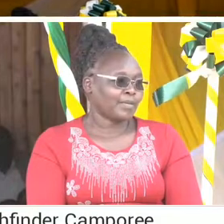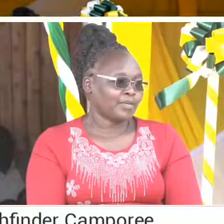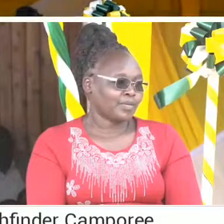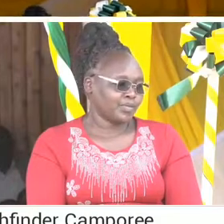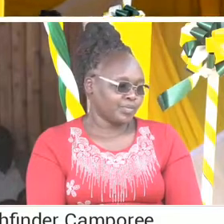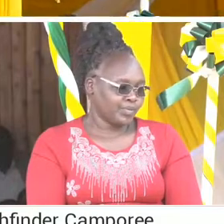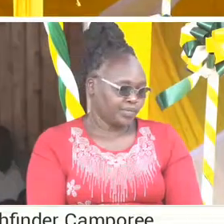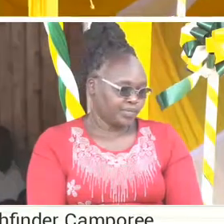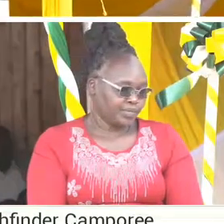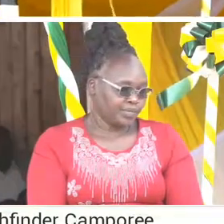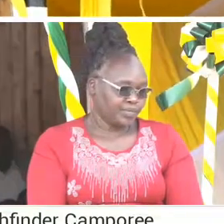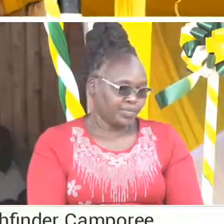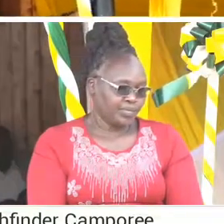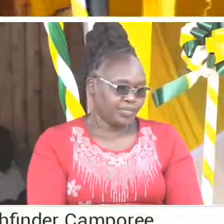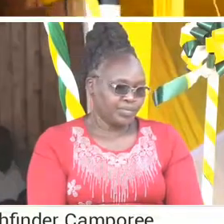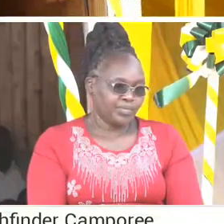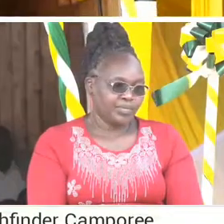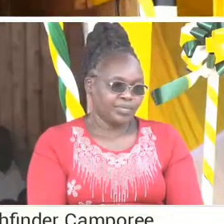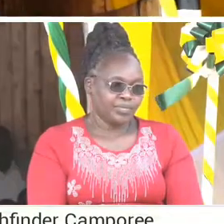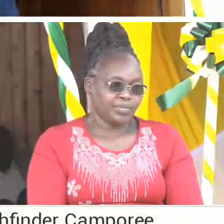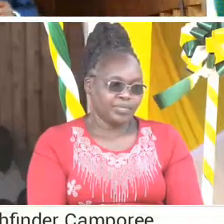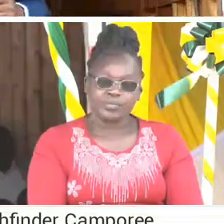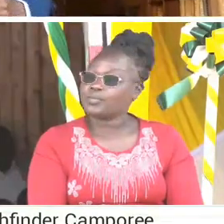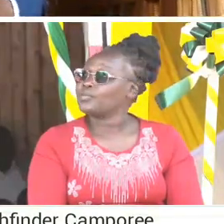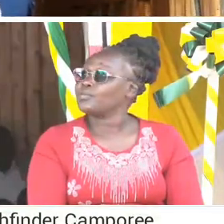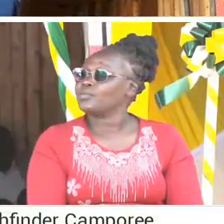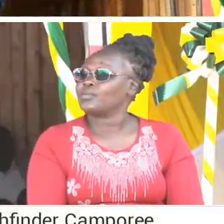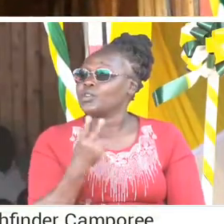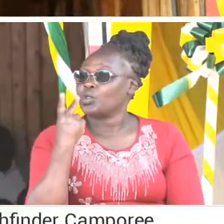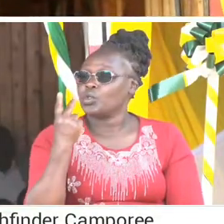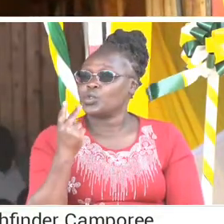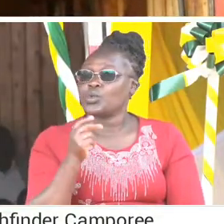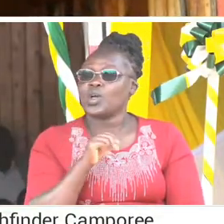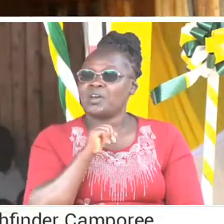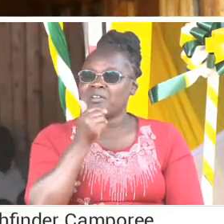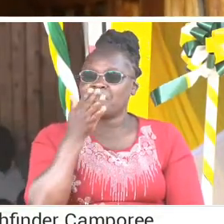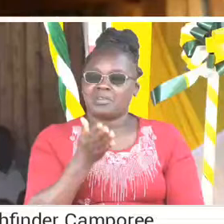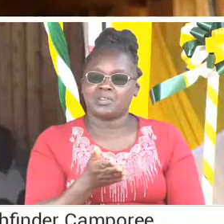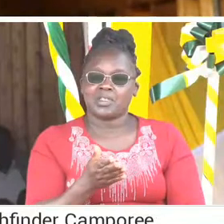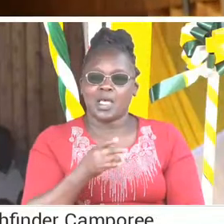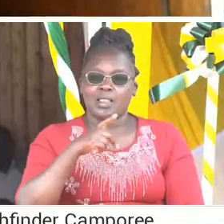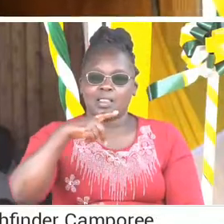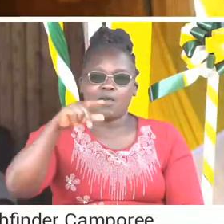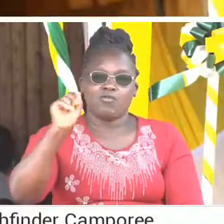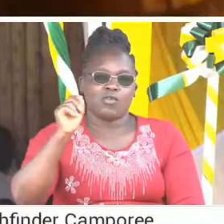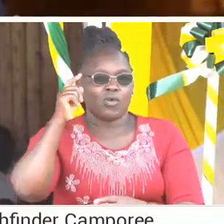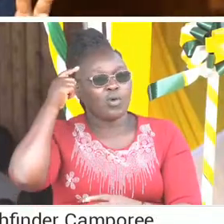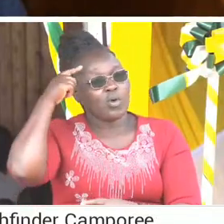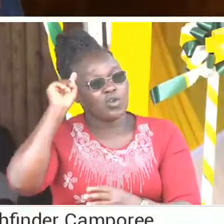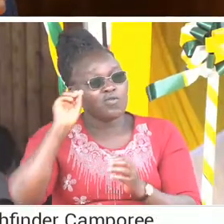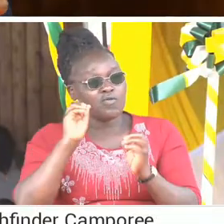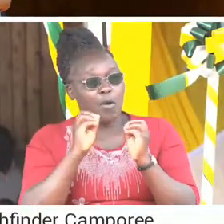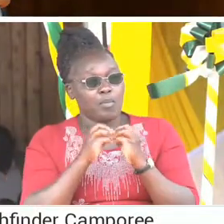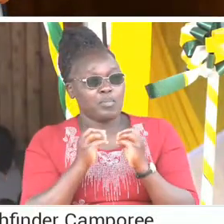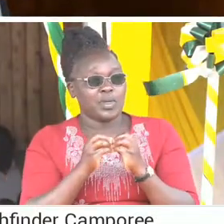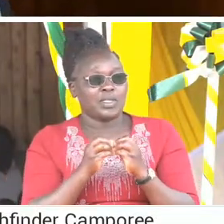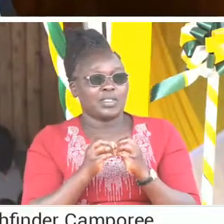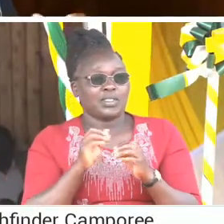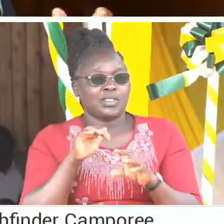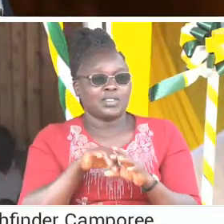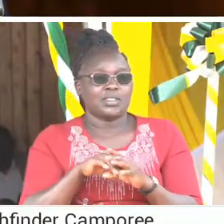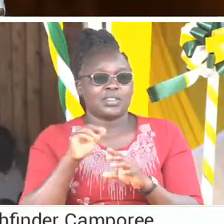elders na pastors. Na Pastor Jelugate ambaye ameenda Nairobi kwa ASI meeting. Wako pamoja